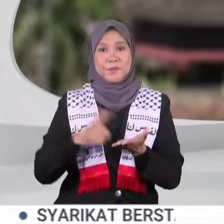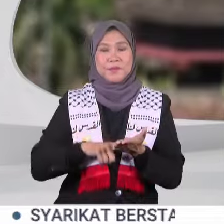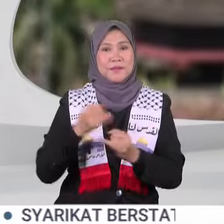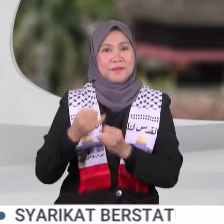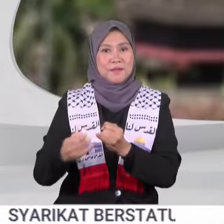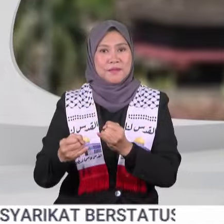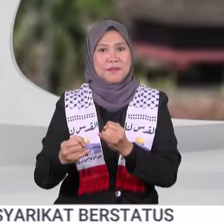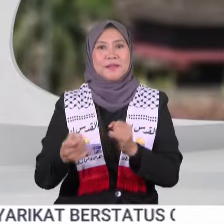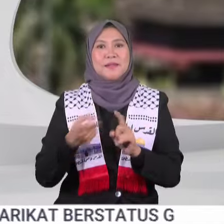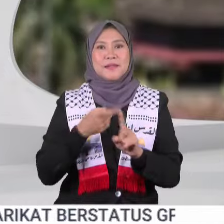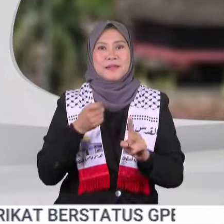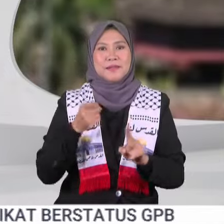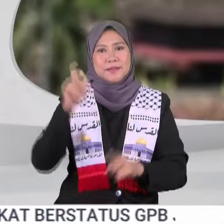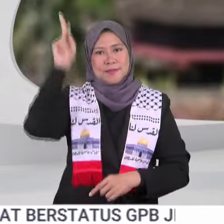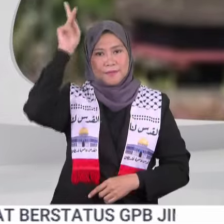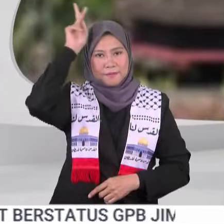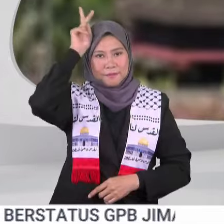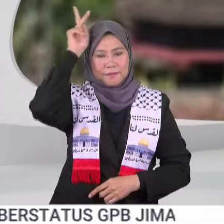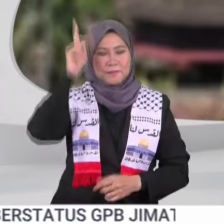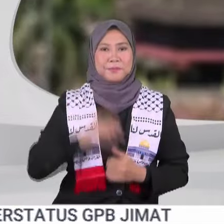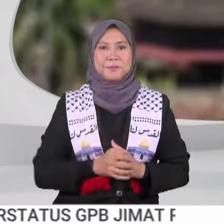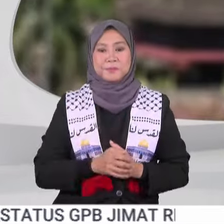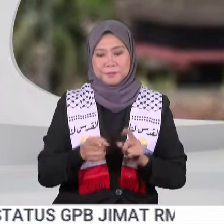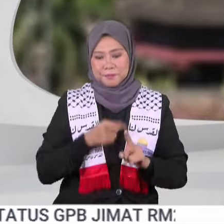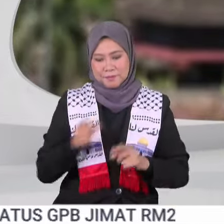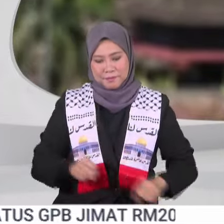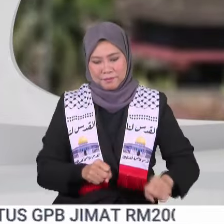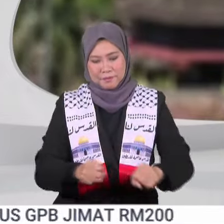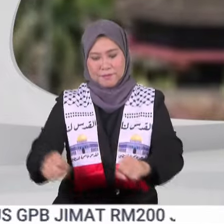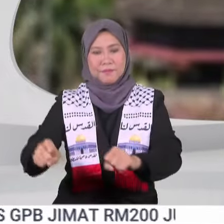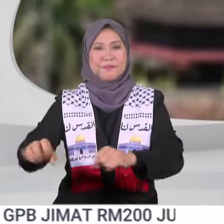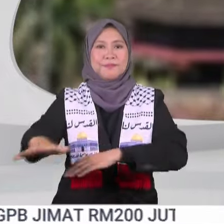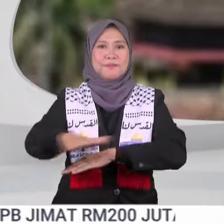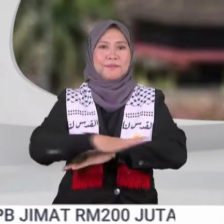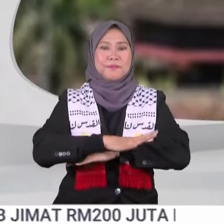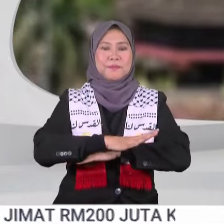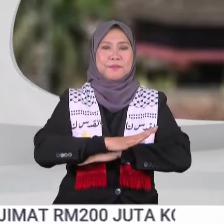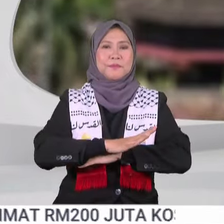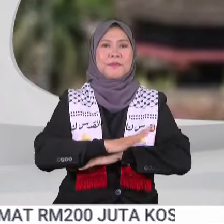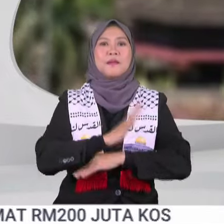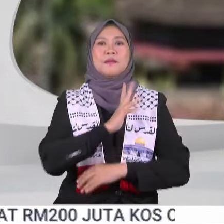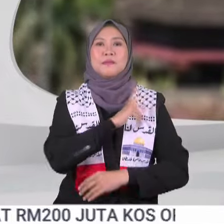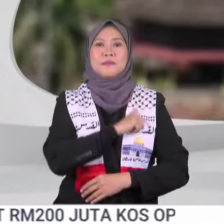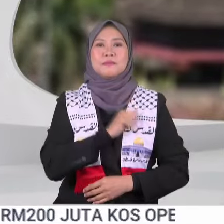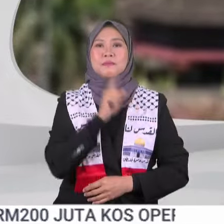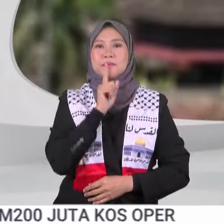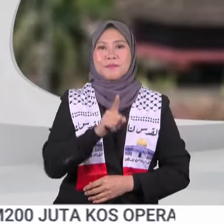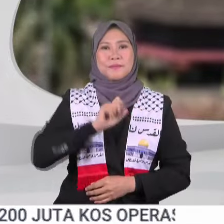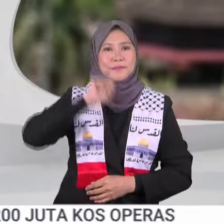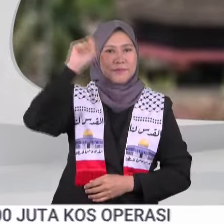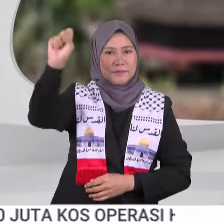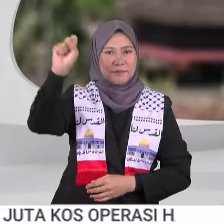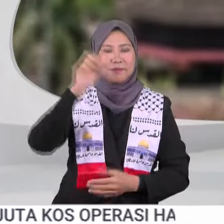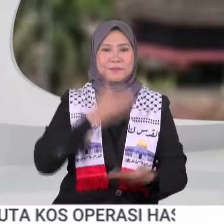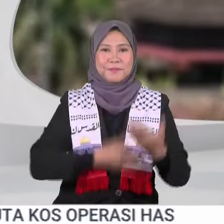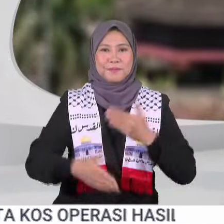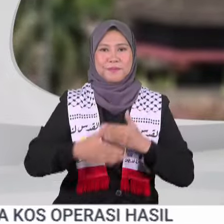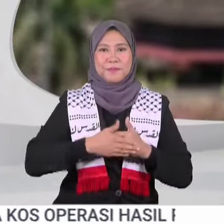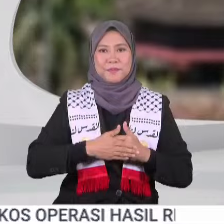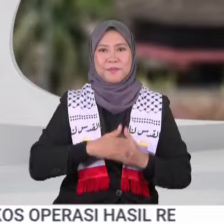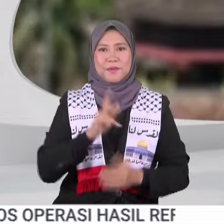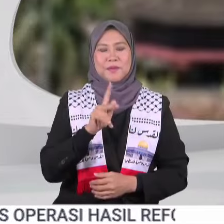mengakhiri perkembangan dari Kelantan dari sungai hingga ke segarah Palestin pasti Merdeka kembali ke angkasapuri